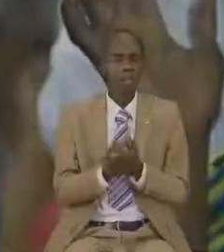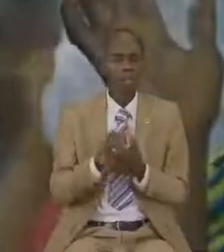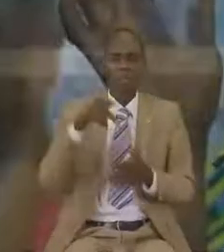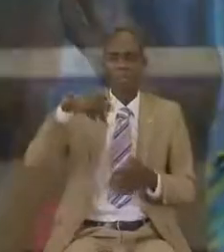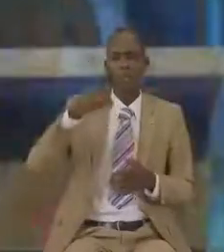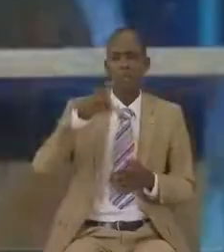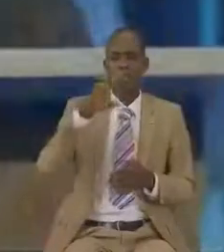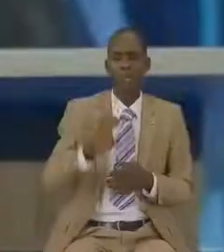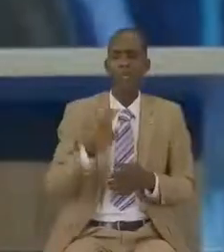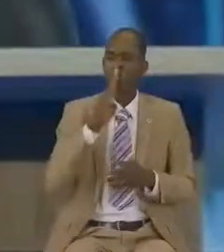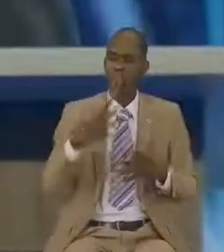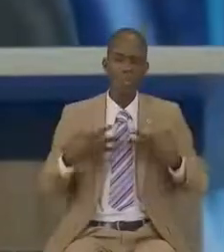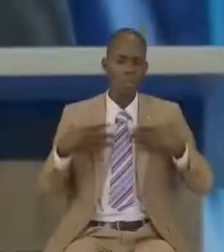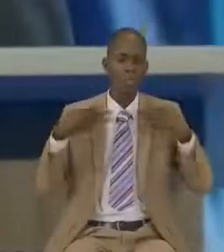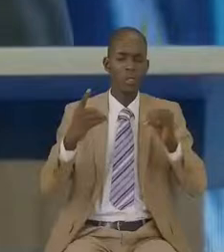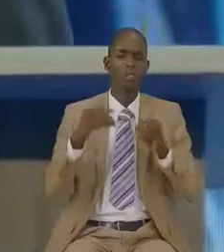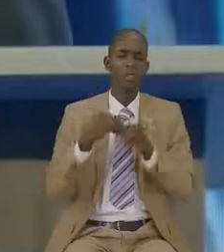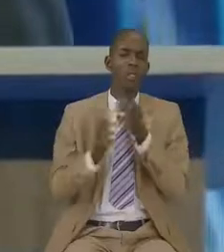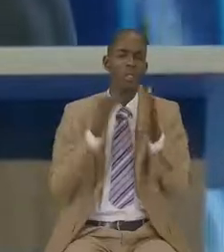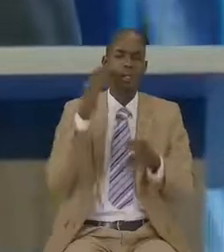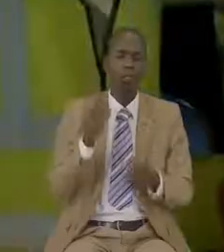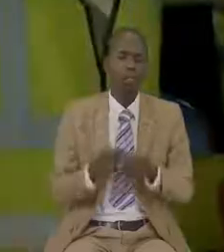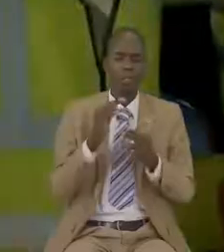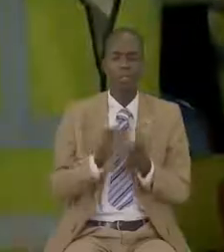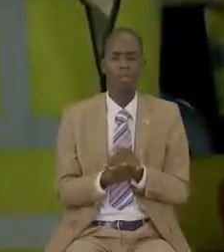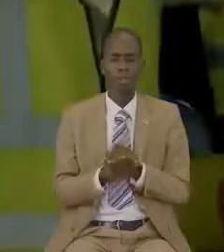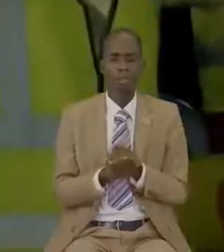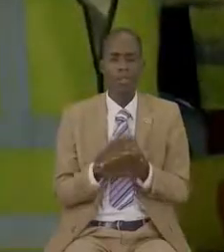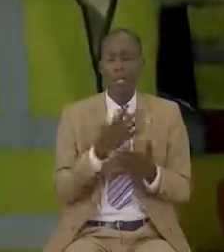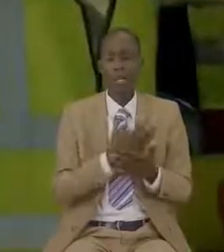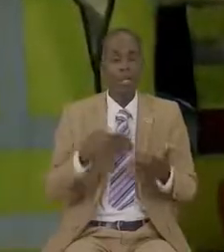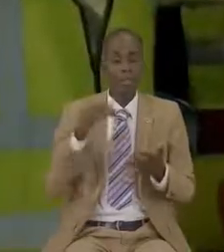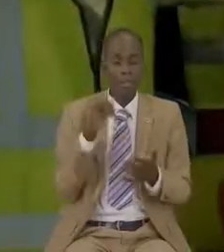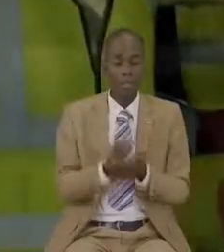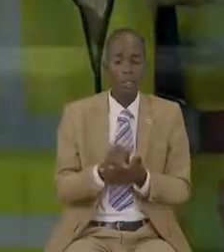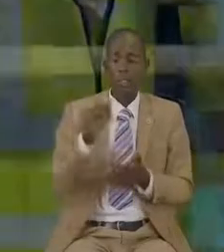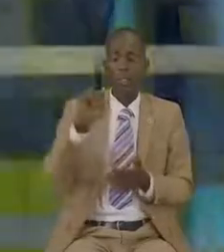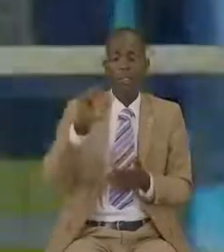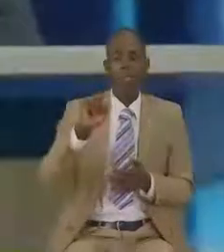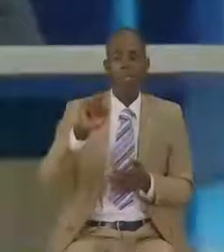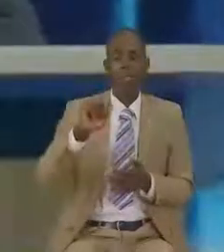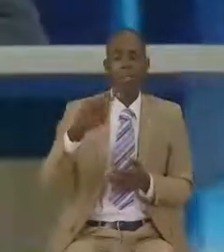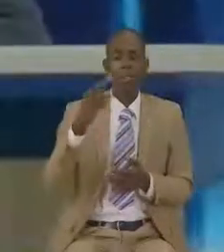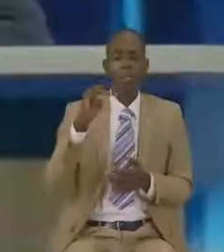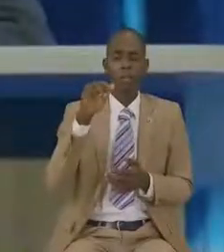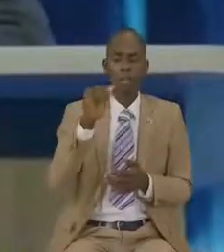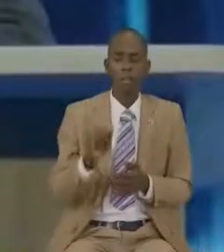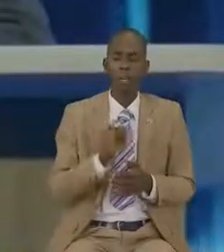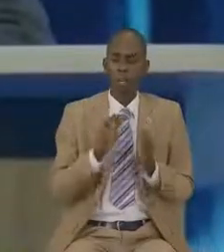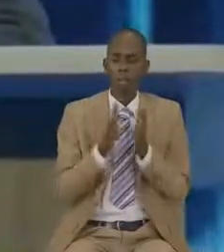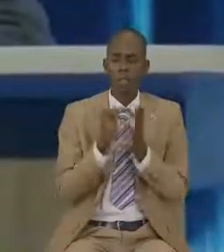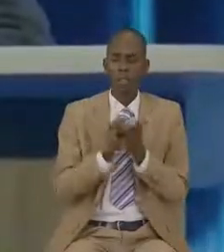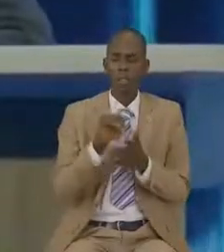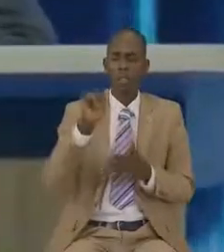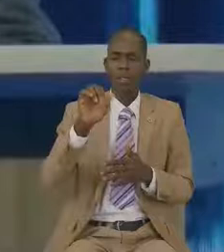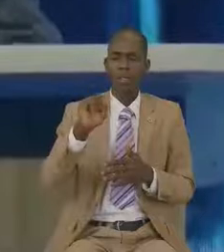Hémorroïdes, soit guéri au nom de Jésus. Asthme, je prie que l'asthme soit